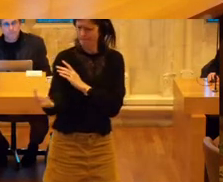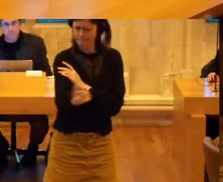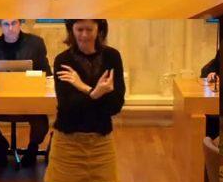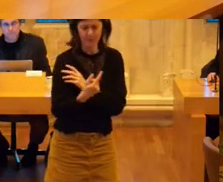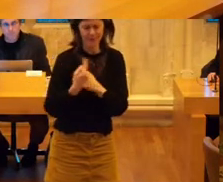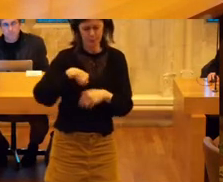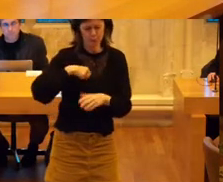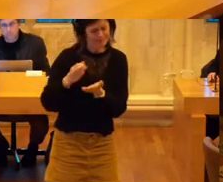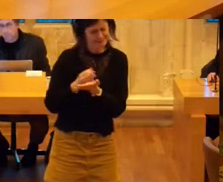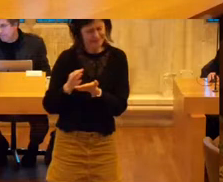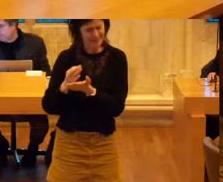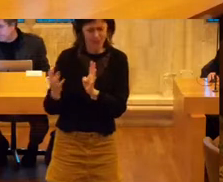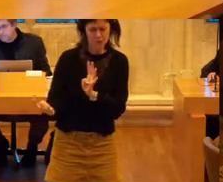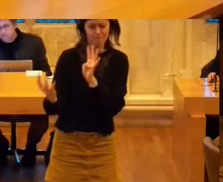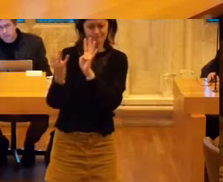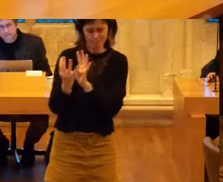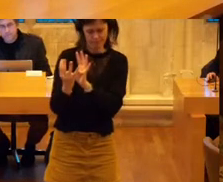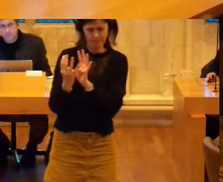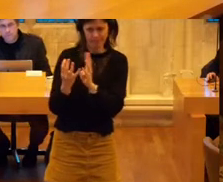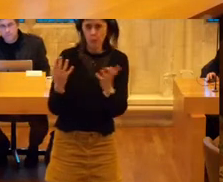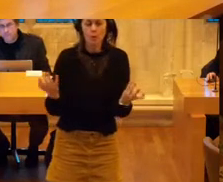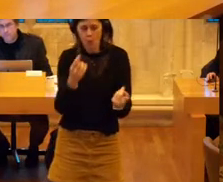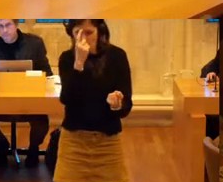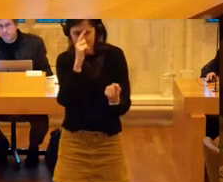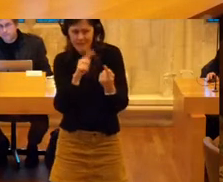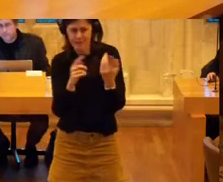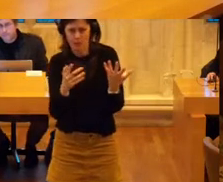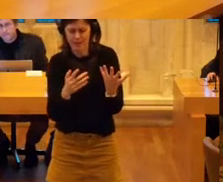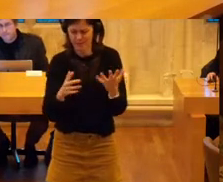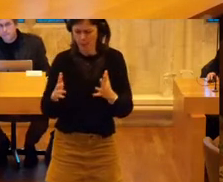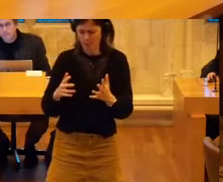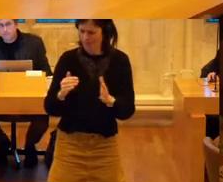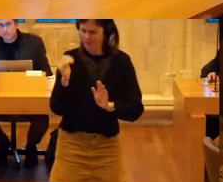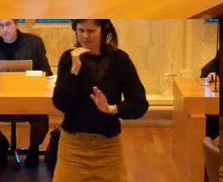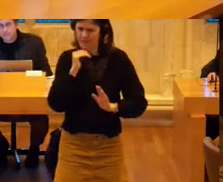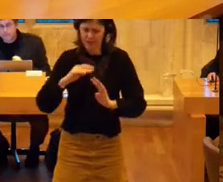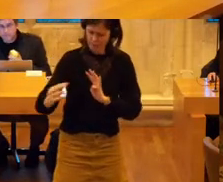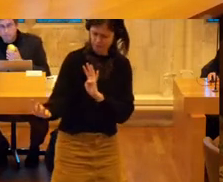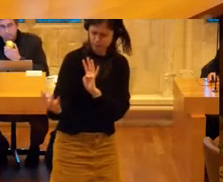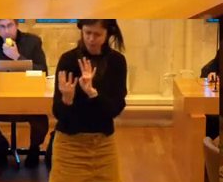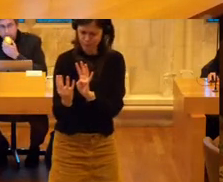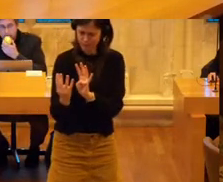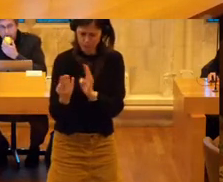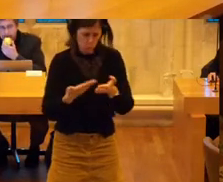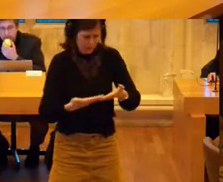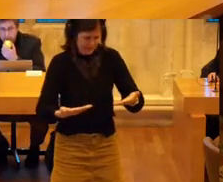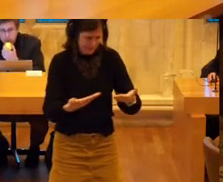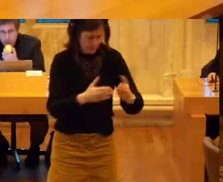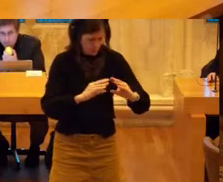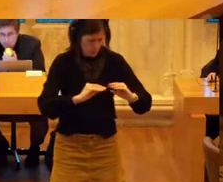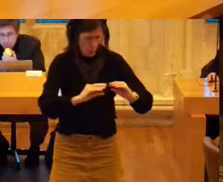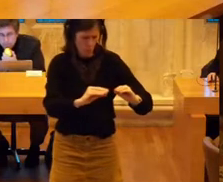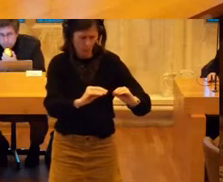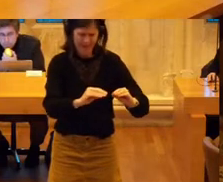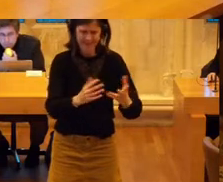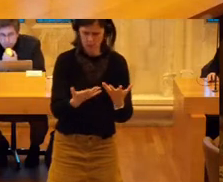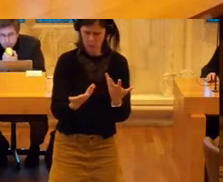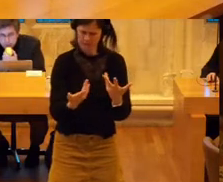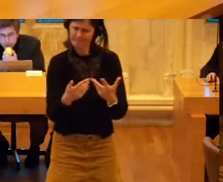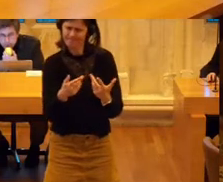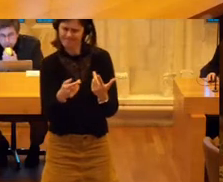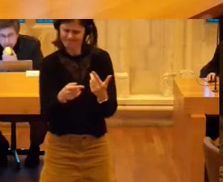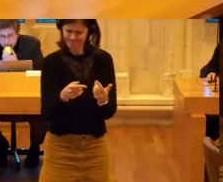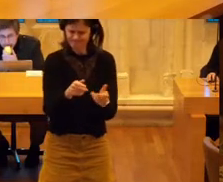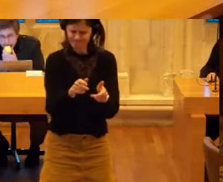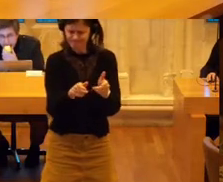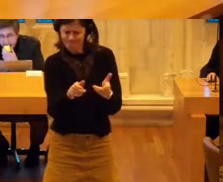partenaires. Et l'idée, c'est de les mettre très vite ensemble sur des situations très concrètes, sur des cas très concrets qui